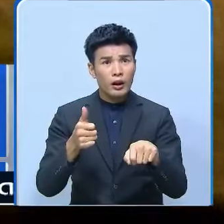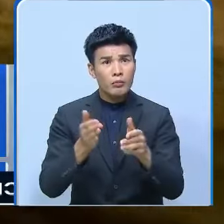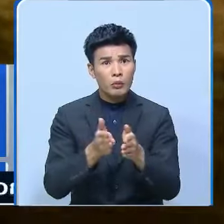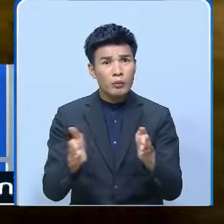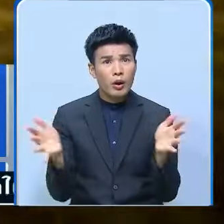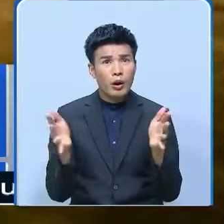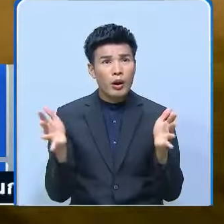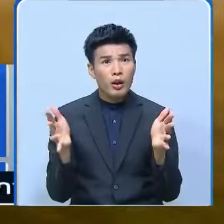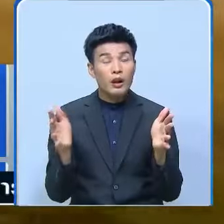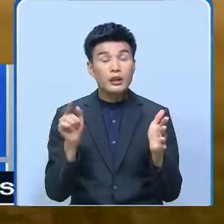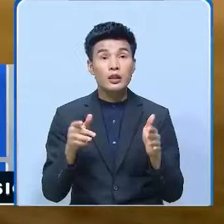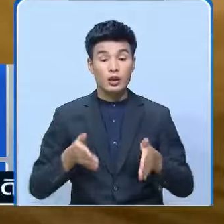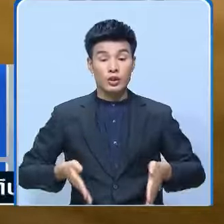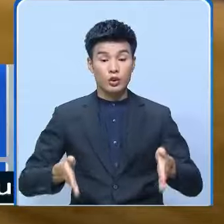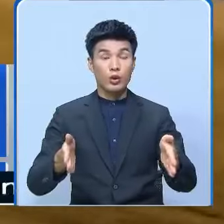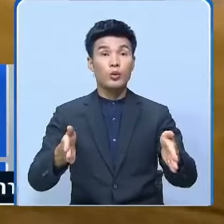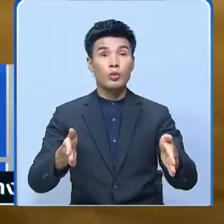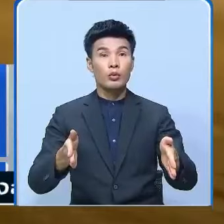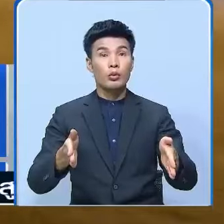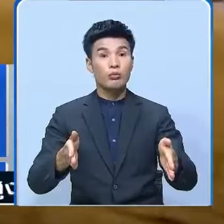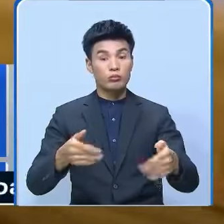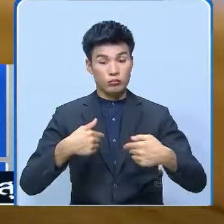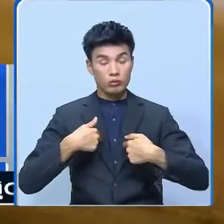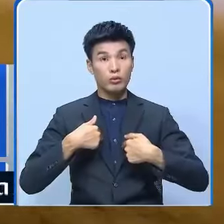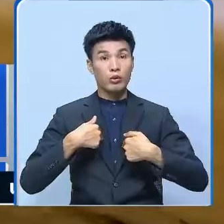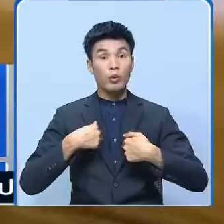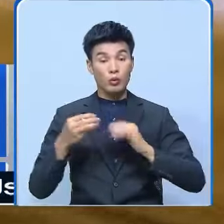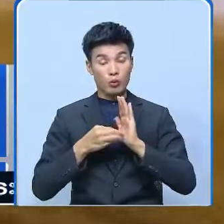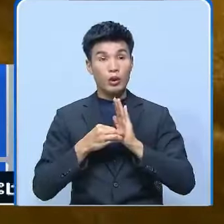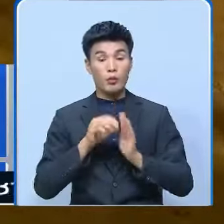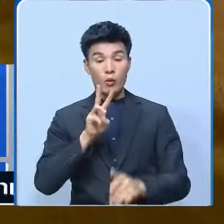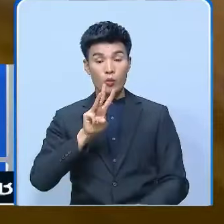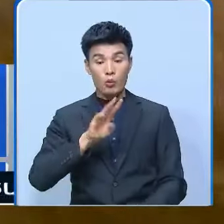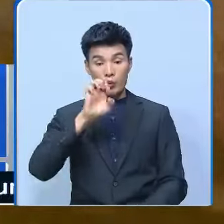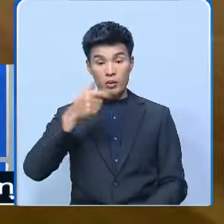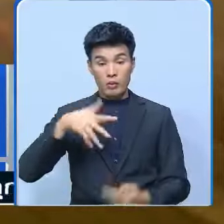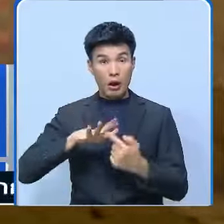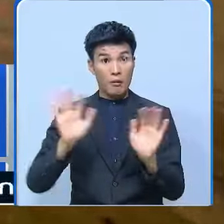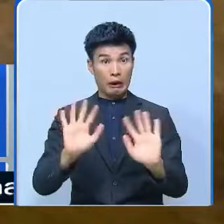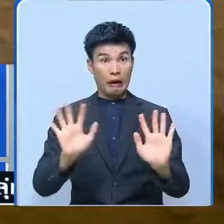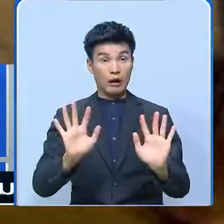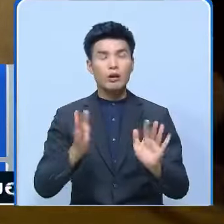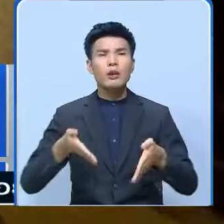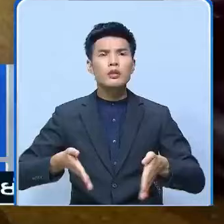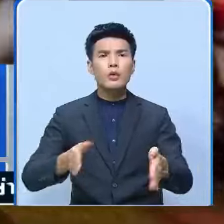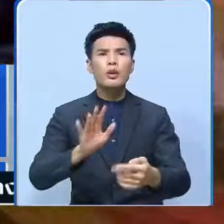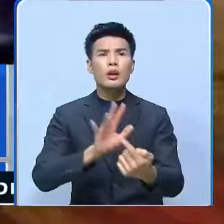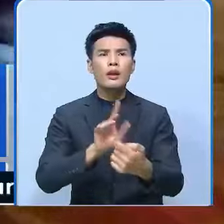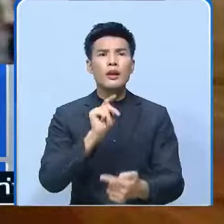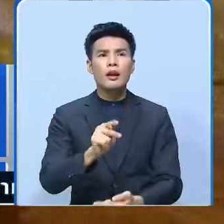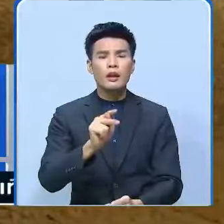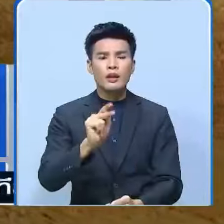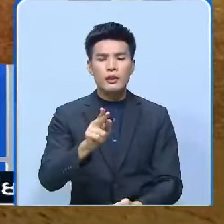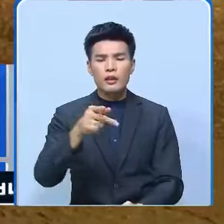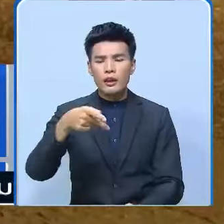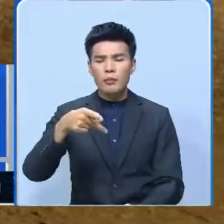คุณปกติแล้วถนนวิภาวดีรังสิตนี่ไม่ได้นะ ถ้าวิภาวดีรังสิตไม่ได้แต่เห็นประจำเลยนะแต่อันเนี้ยถนนเทพรัตน์ผมไม่แน่ใจแต่เห็นคู่ขนานด้วย